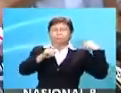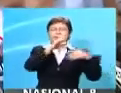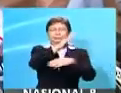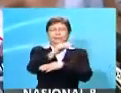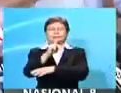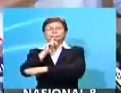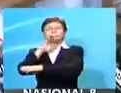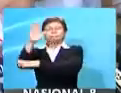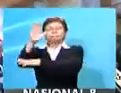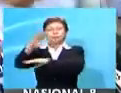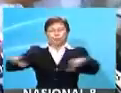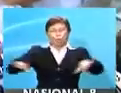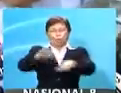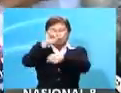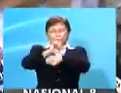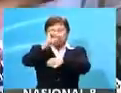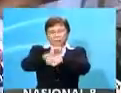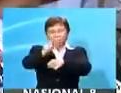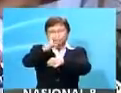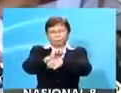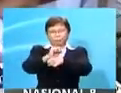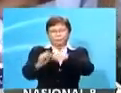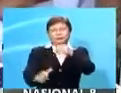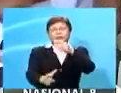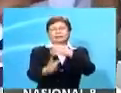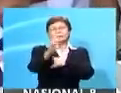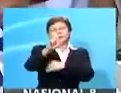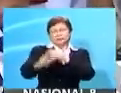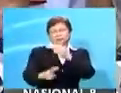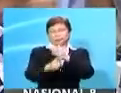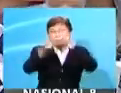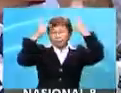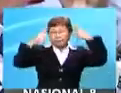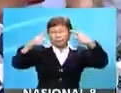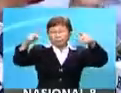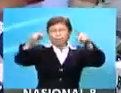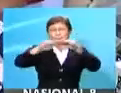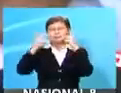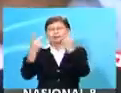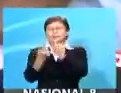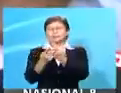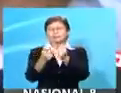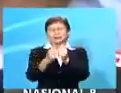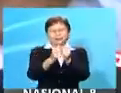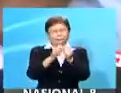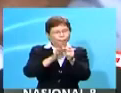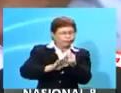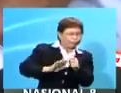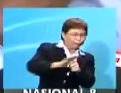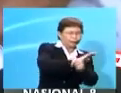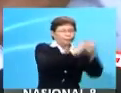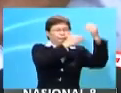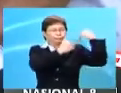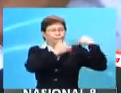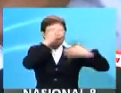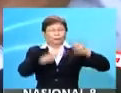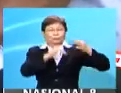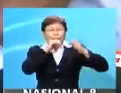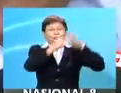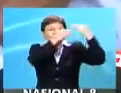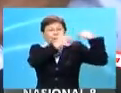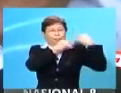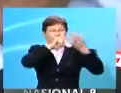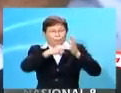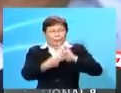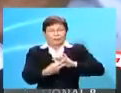jaminan akan menjalankan tugas sebagai timbalan presiden Parti dengan penuh amanah Kalau saya tidak memikul tanggungjawab itu bermna saya